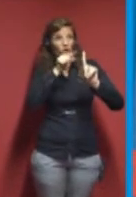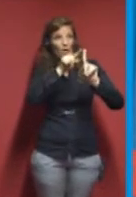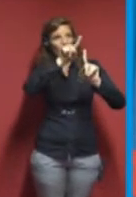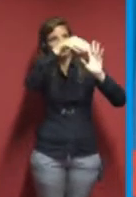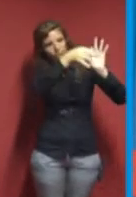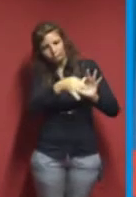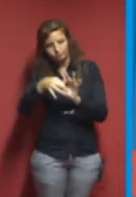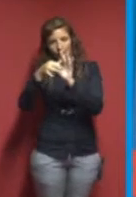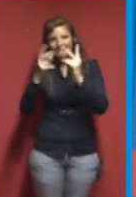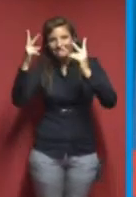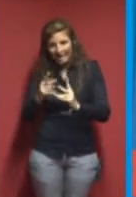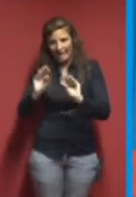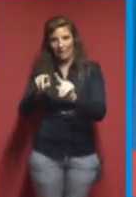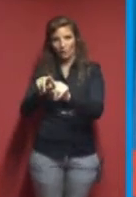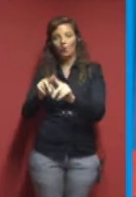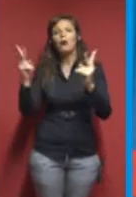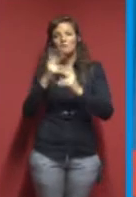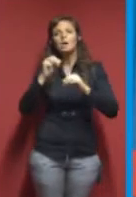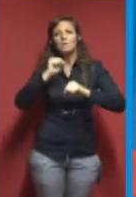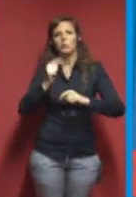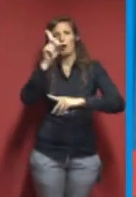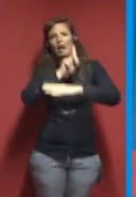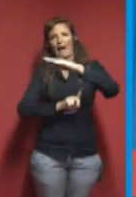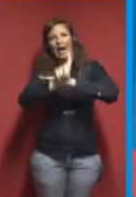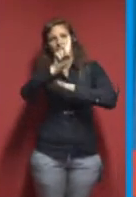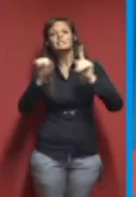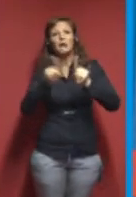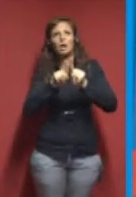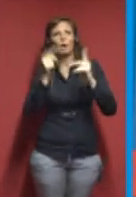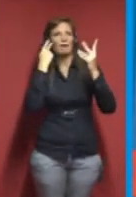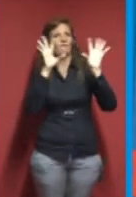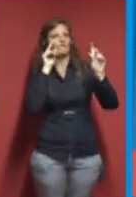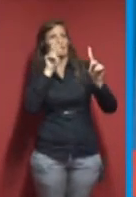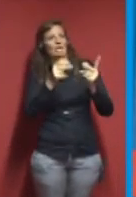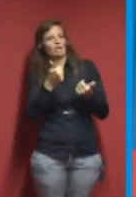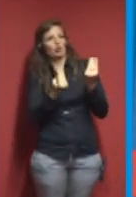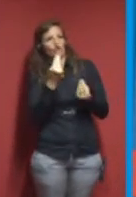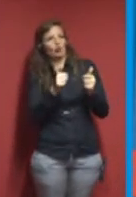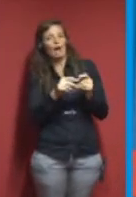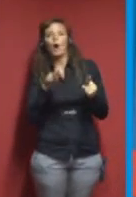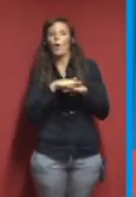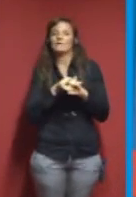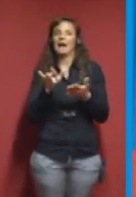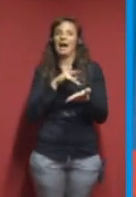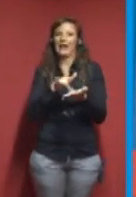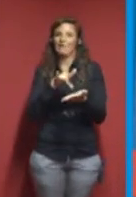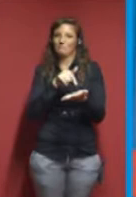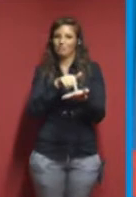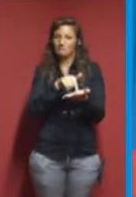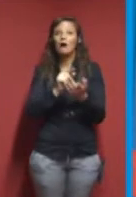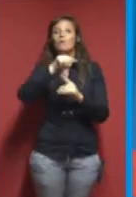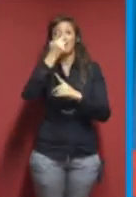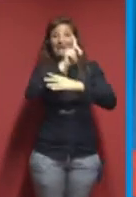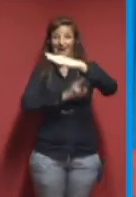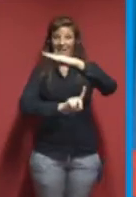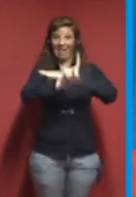possibile per esempio creare un avatar come facciamo subito che in con un'app e poi l'avatar viene messo dentro